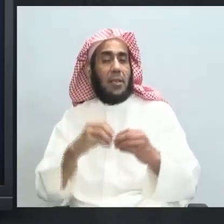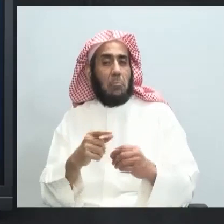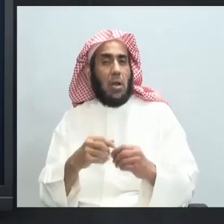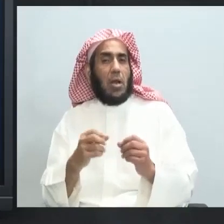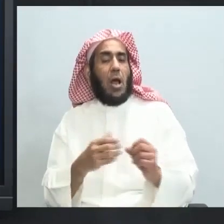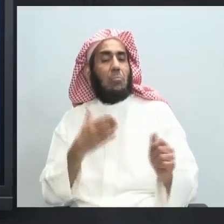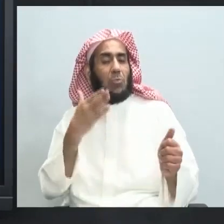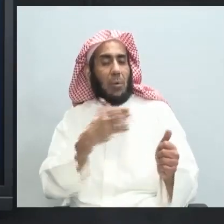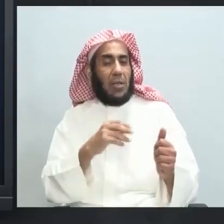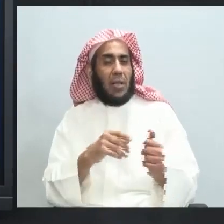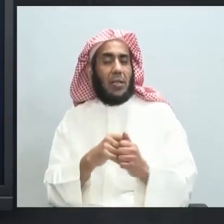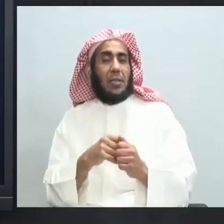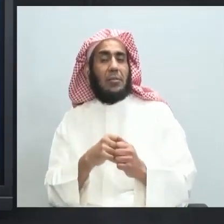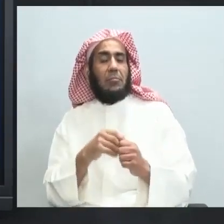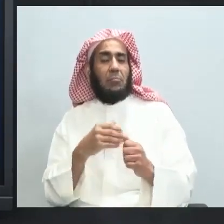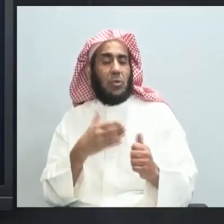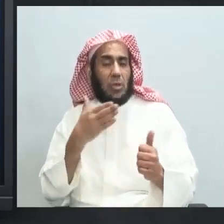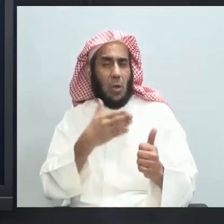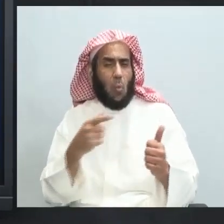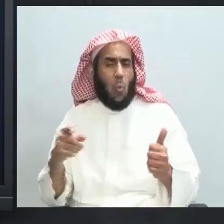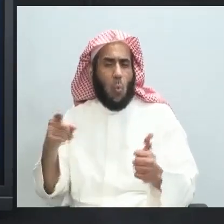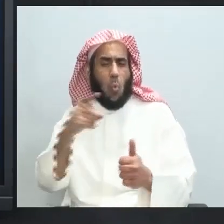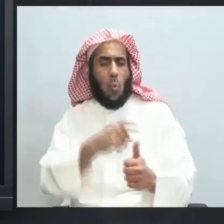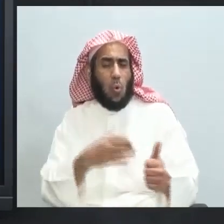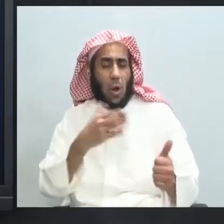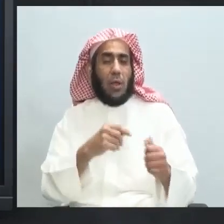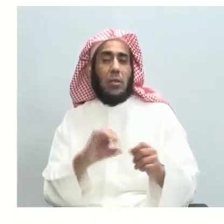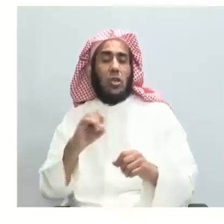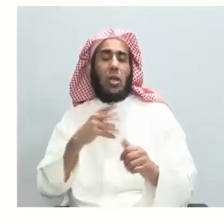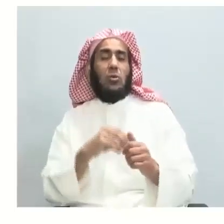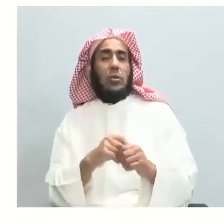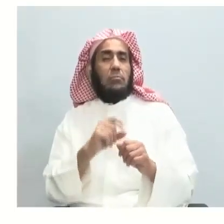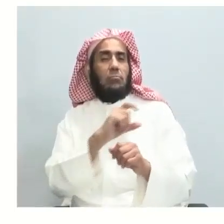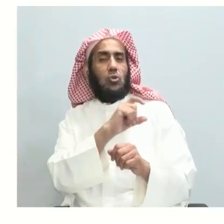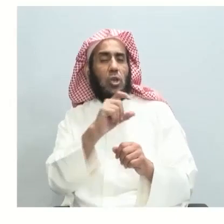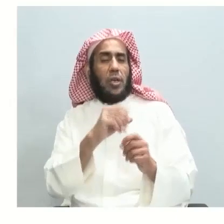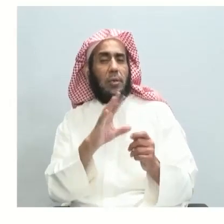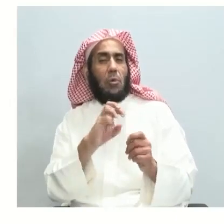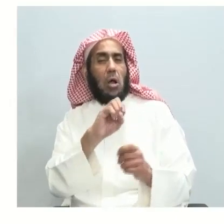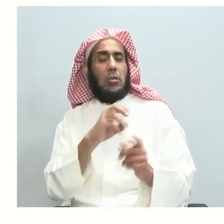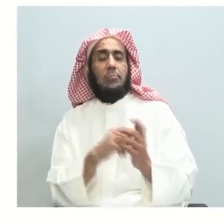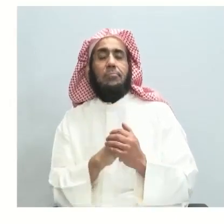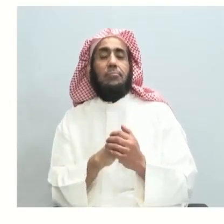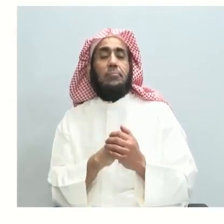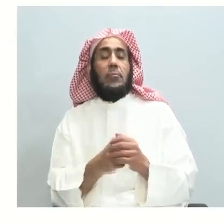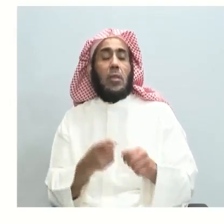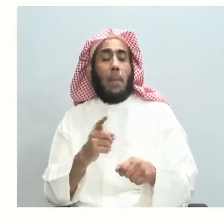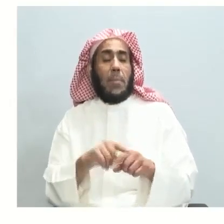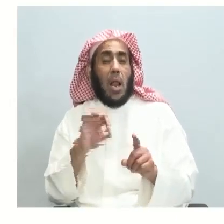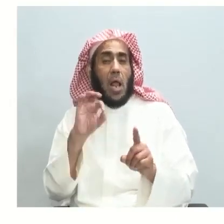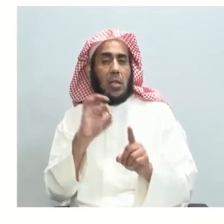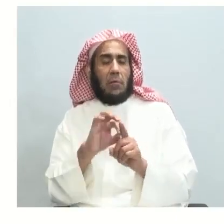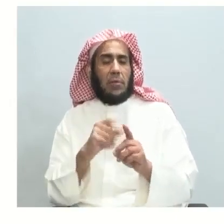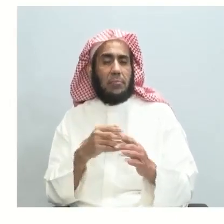الولاء للعملاء من العملاء لهذه المنظمه او لهذه العلامه التجاريه ايضا من الاهداف